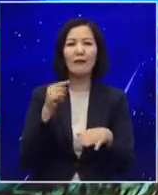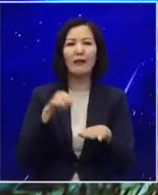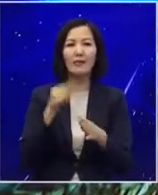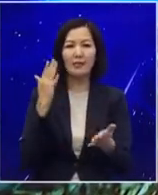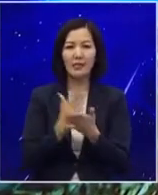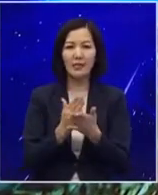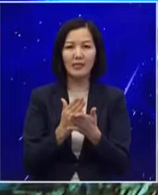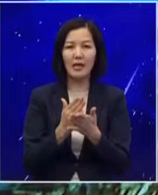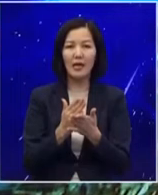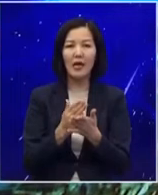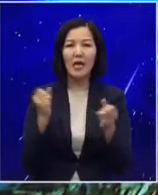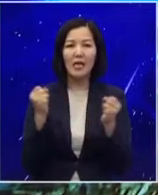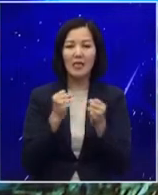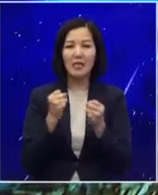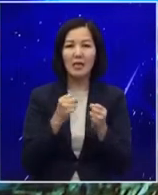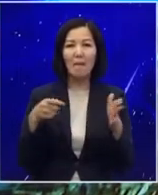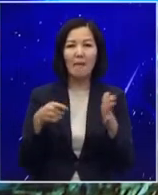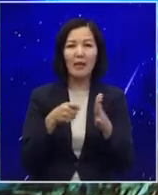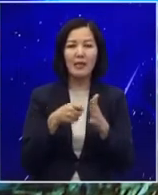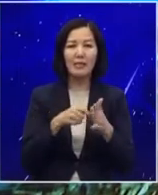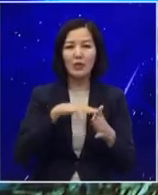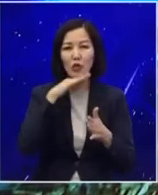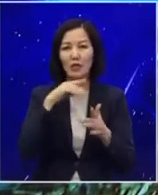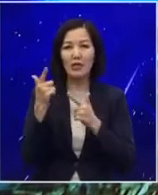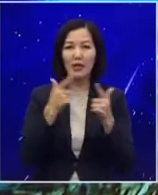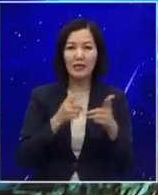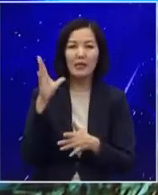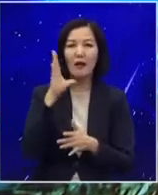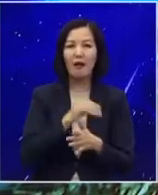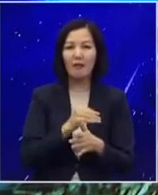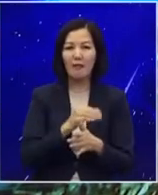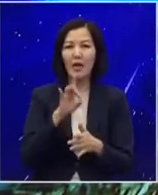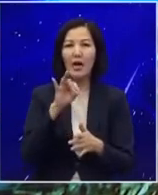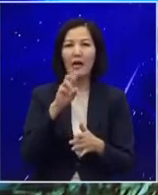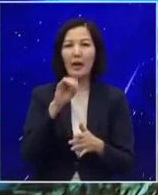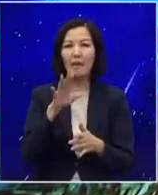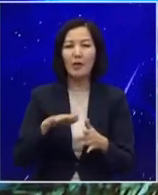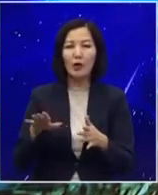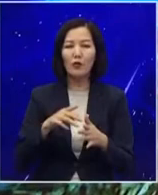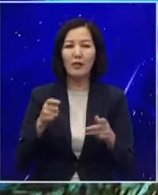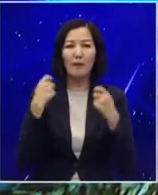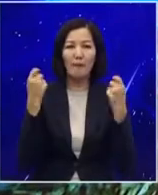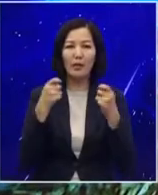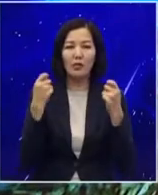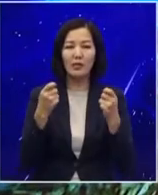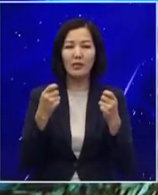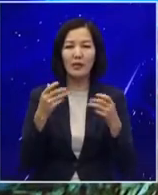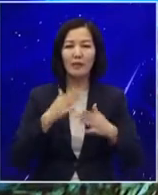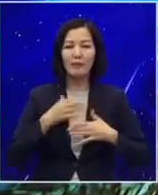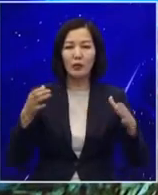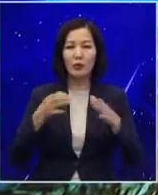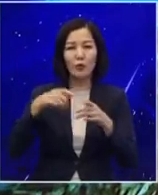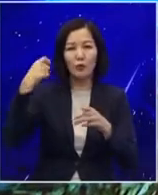тигізді. Шаруалар қысқы мал азығын жеткілікті әзірлей алды ма? Шекаралы аймақ Райымбек ауданының малшыларымен тілшіміз тілдесіп